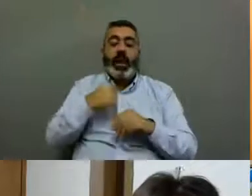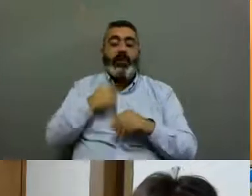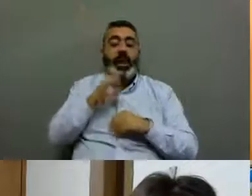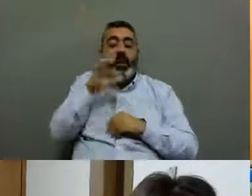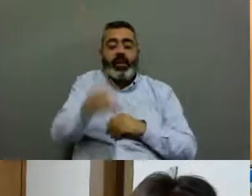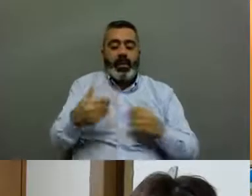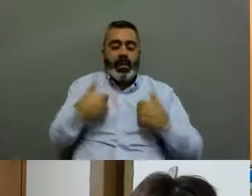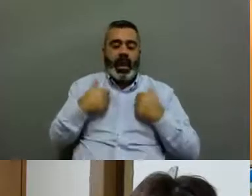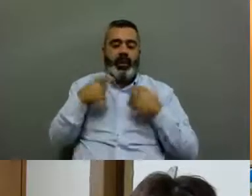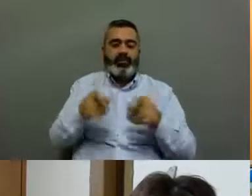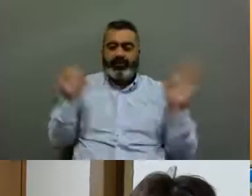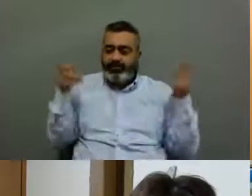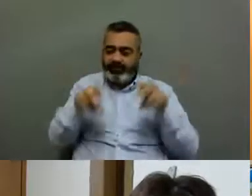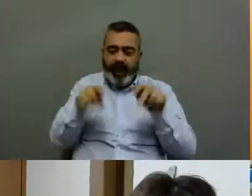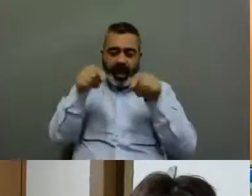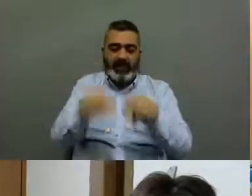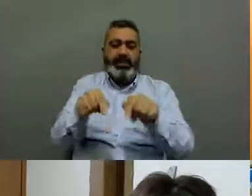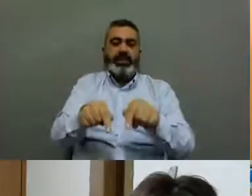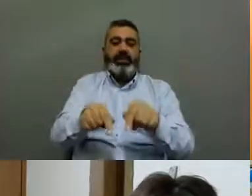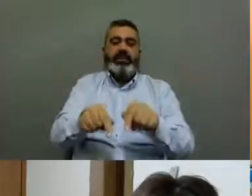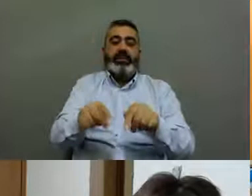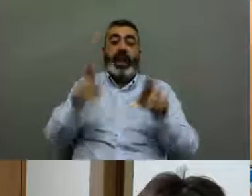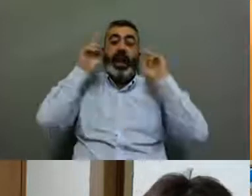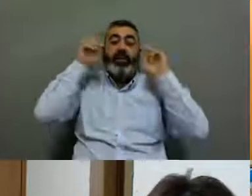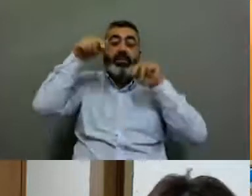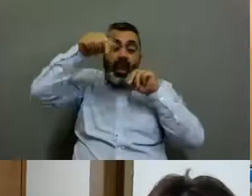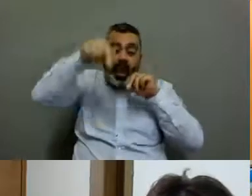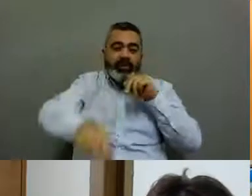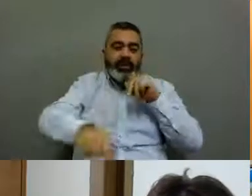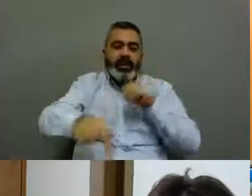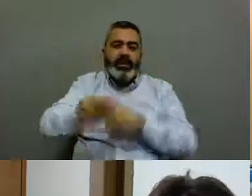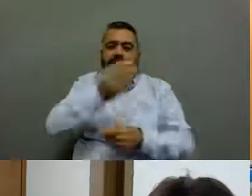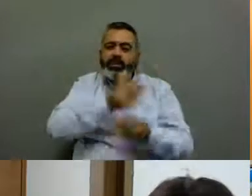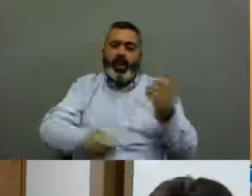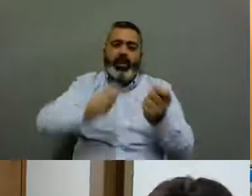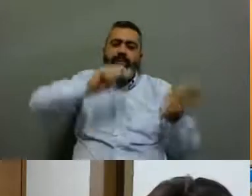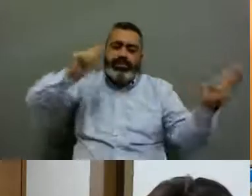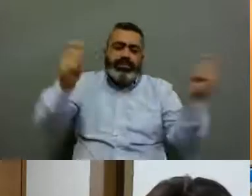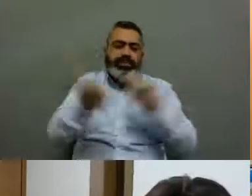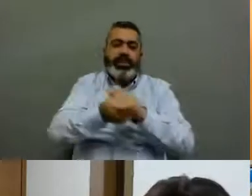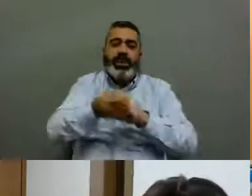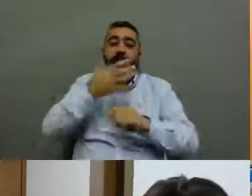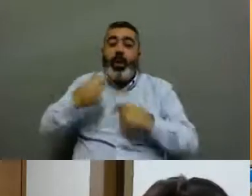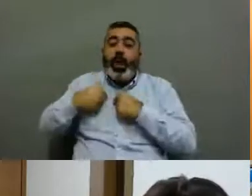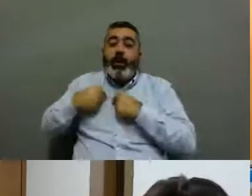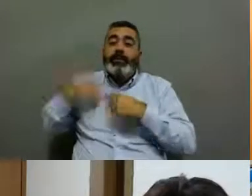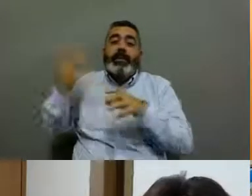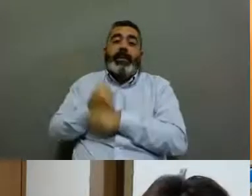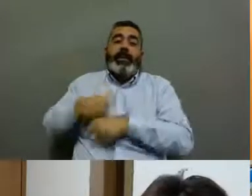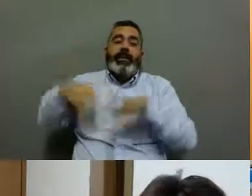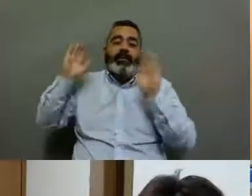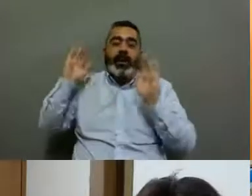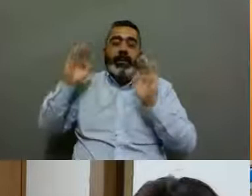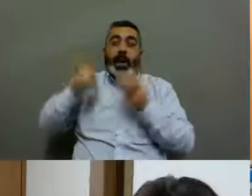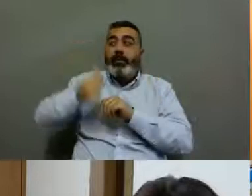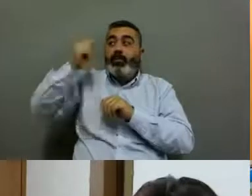νέους ανθρώπους. Ελπίζουμε ότι αυτοί είναι που θα κάνουν τη μεγάλη διαφορά και ότι δεν μπορέσαμε να κάνουμε εμείς και ίσως οι πιο παλιοί